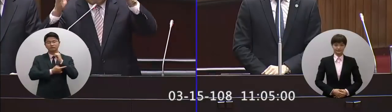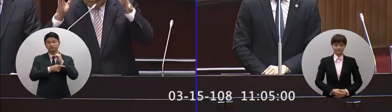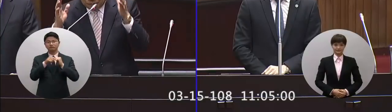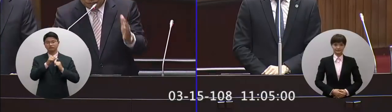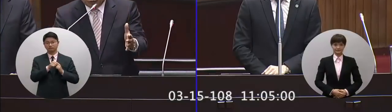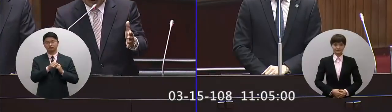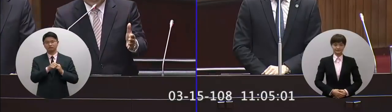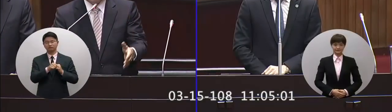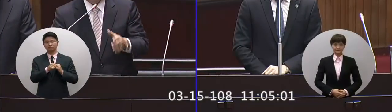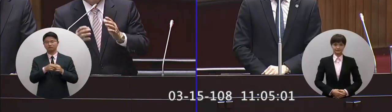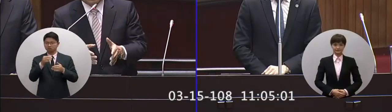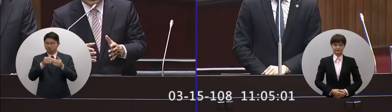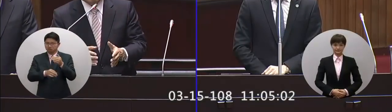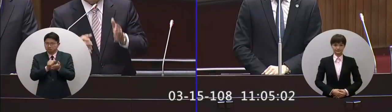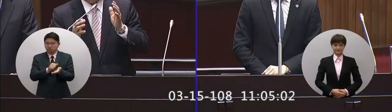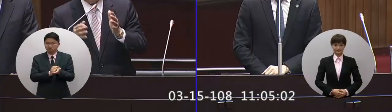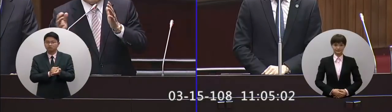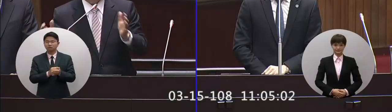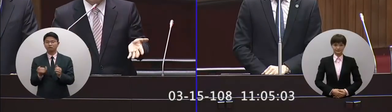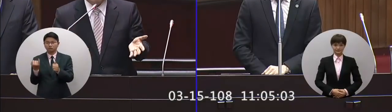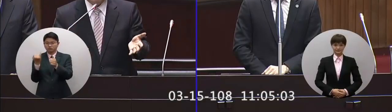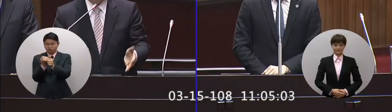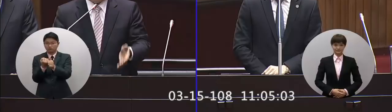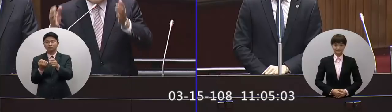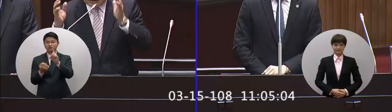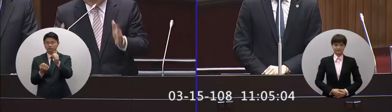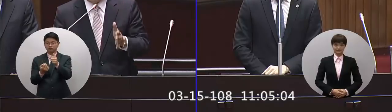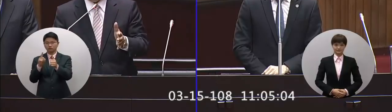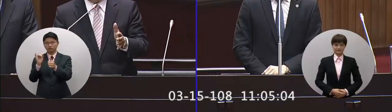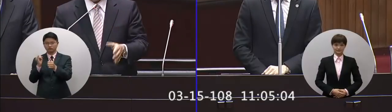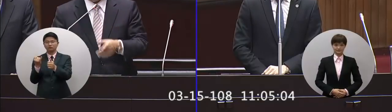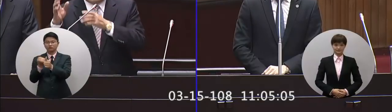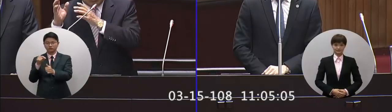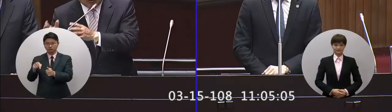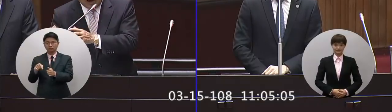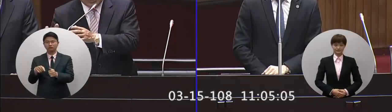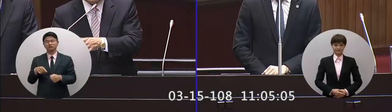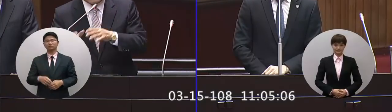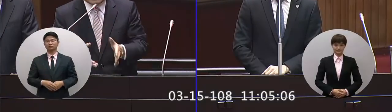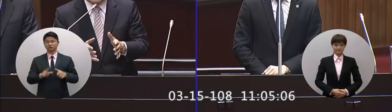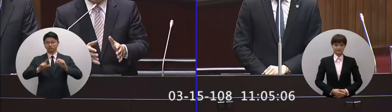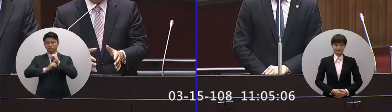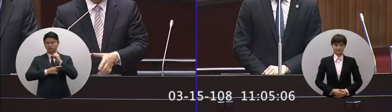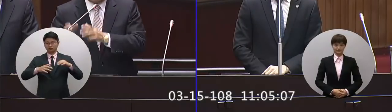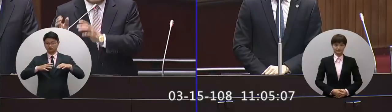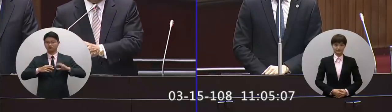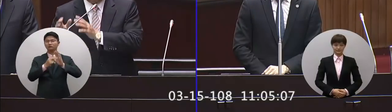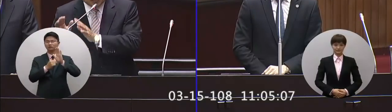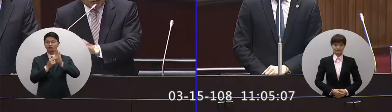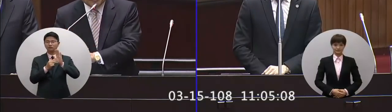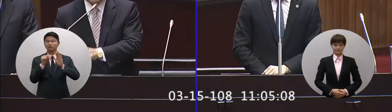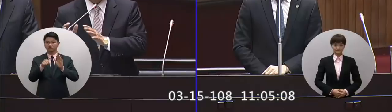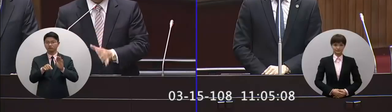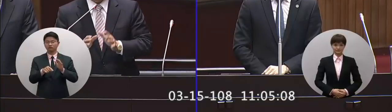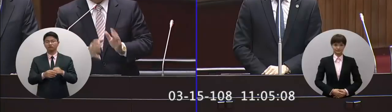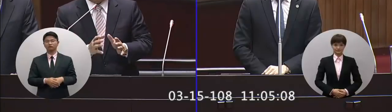啊规定，婚姻就是一男一女。啊，这个规定伫大法官解释讲啊，